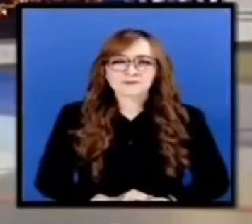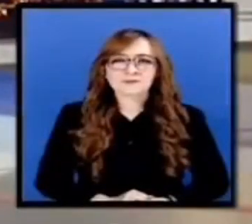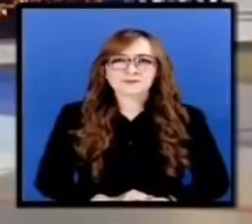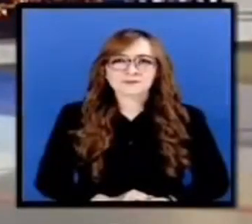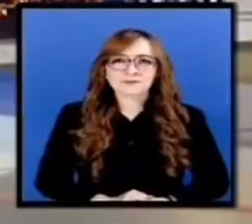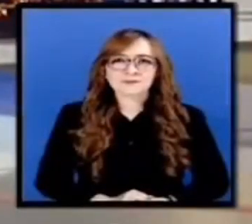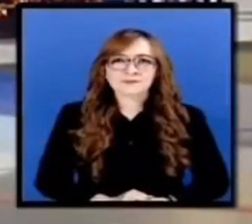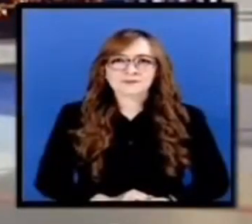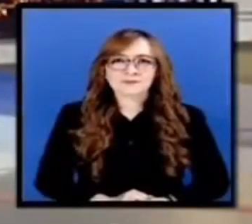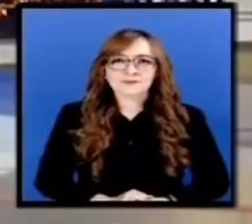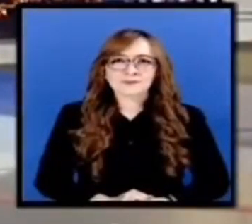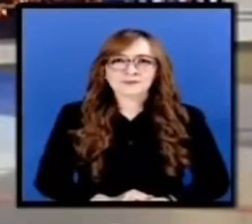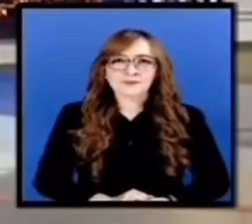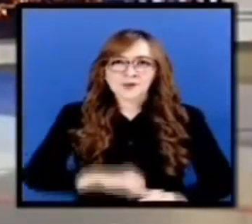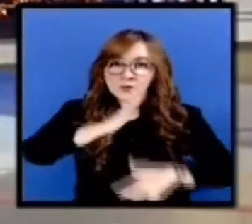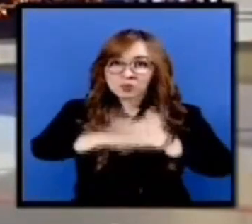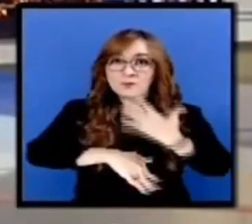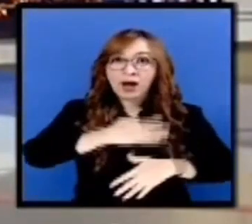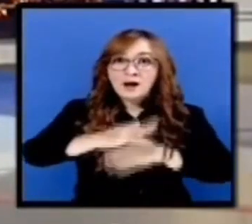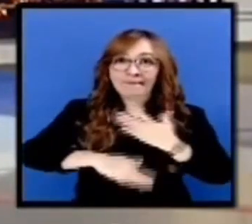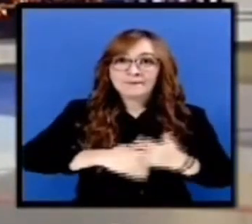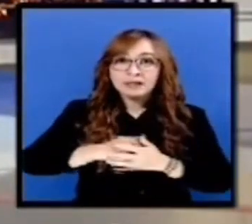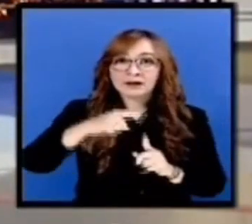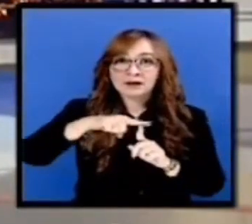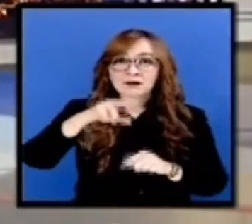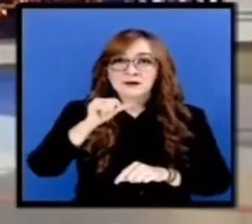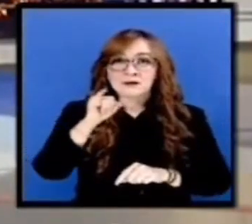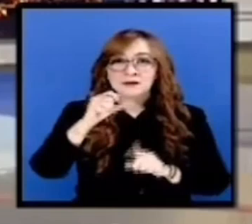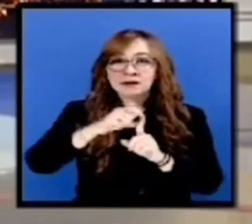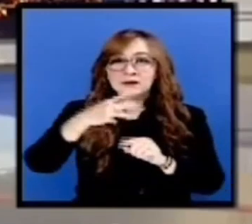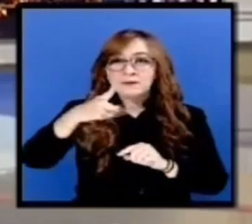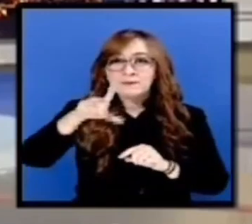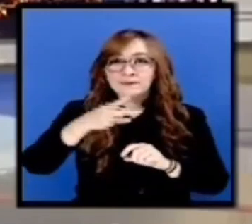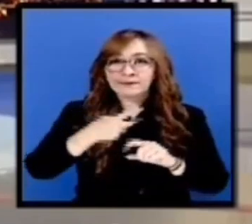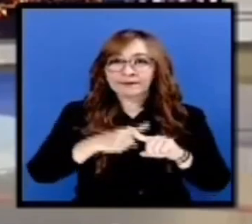Pemirsa, kita mulai kabar pertama. Sebuah pabrik triplek di Pasuruan, Jawa